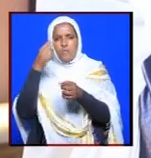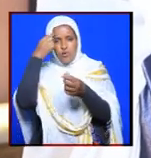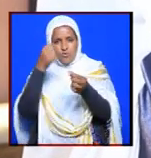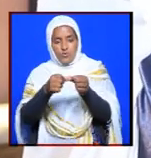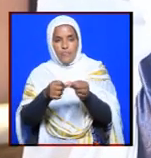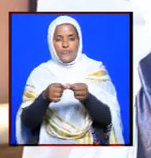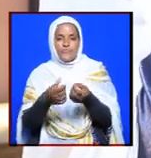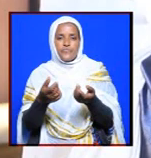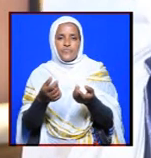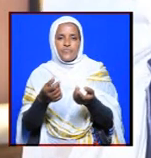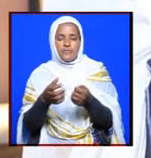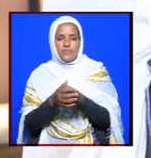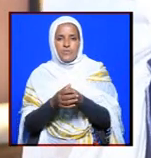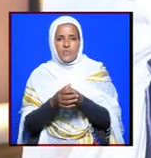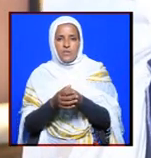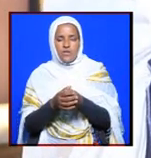ነው። ሁለት